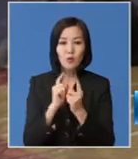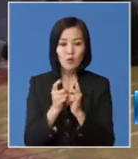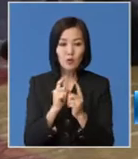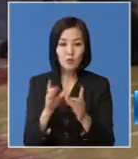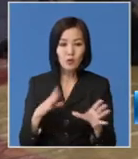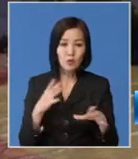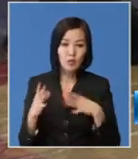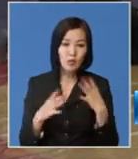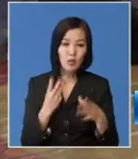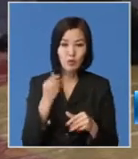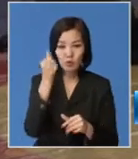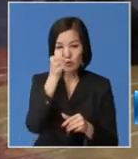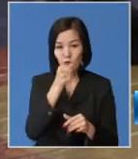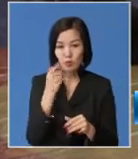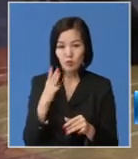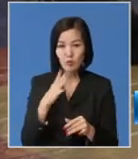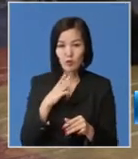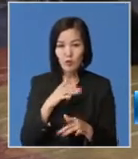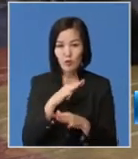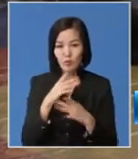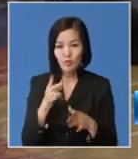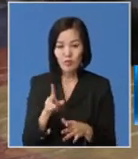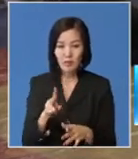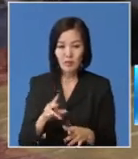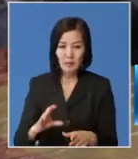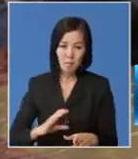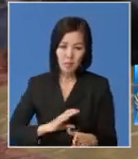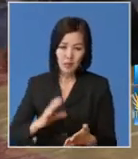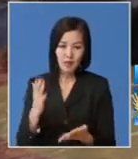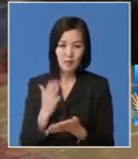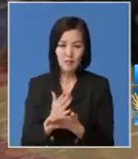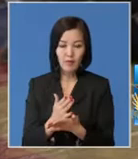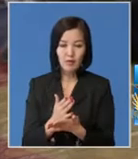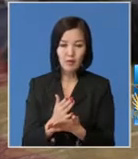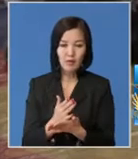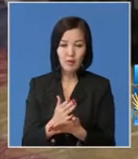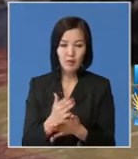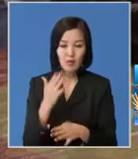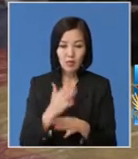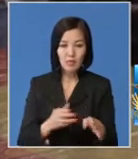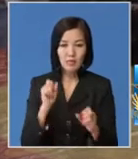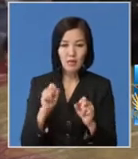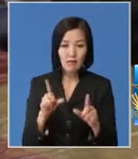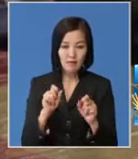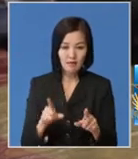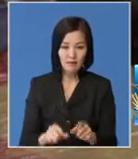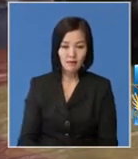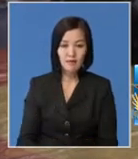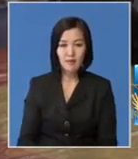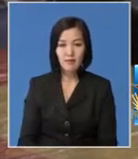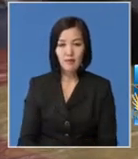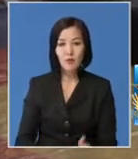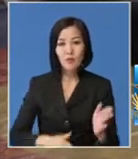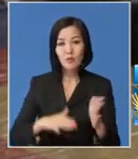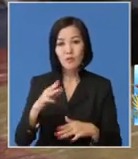болды. Мен көптеген медальдарым бар. 10 жартысы алтын. Мен